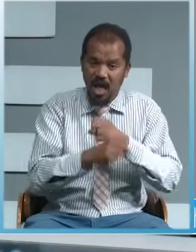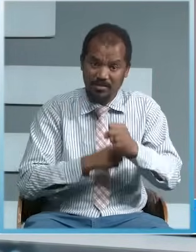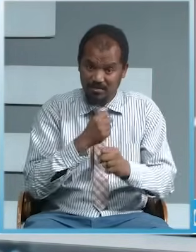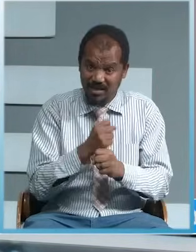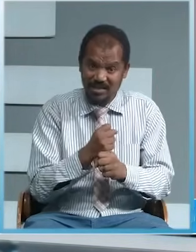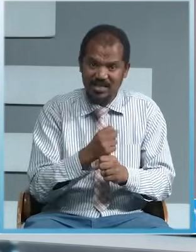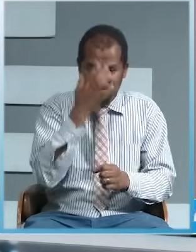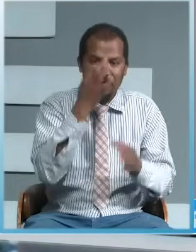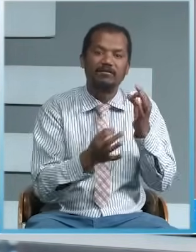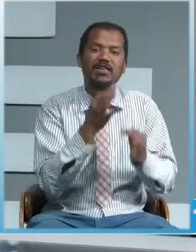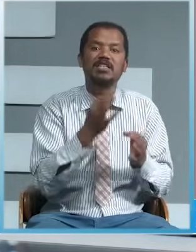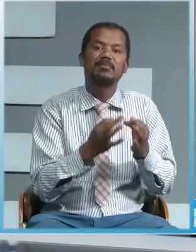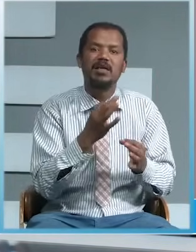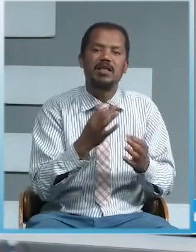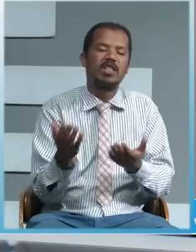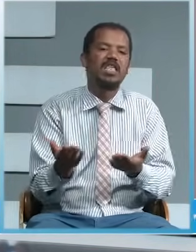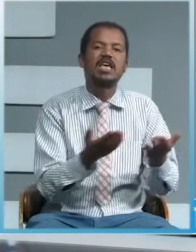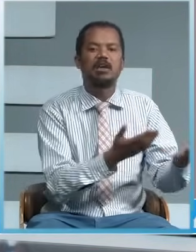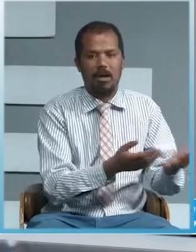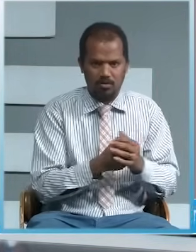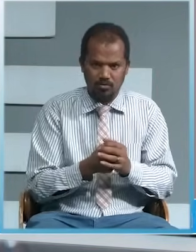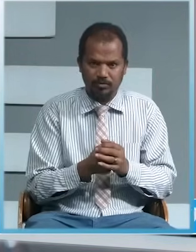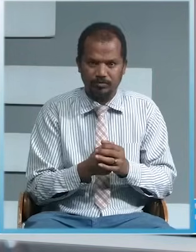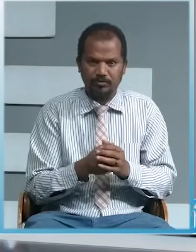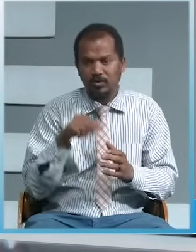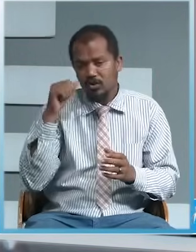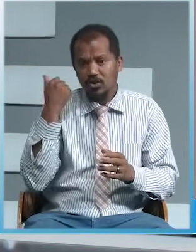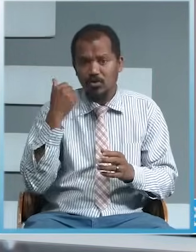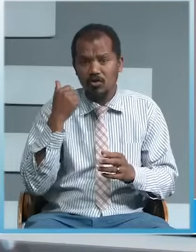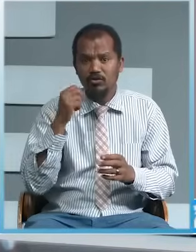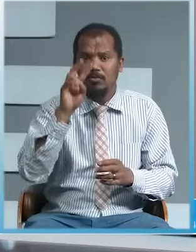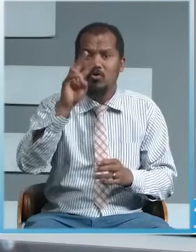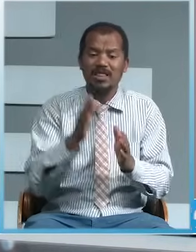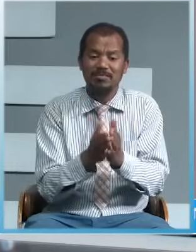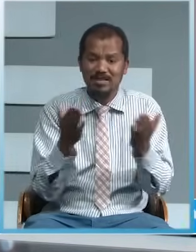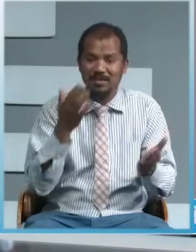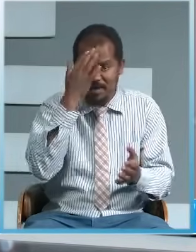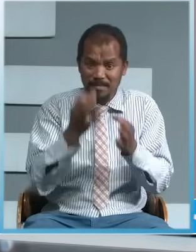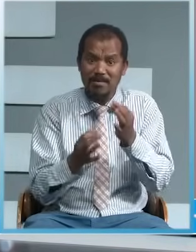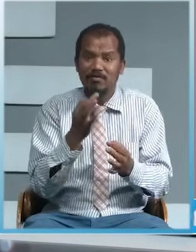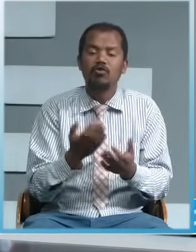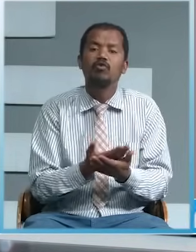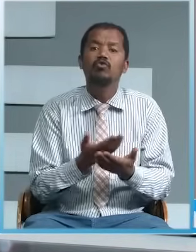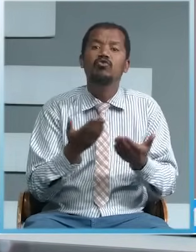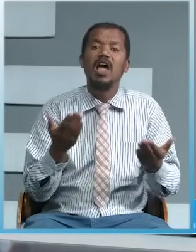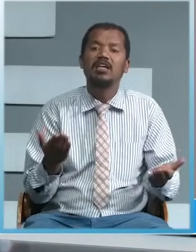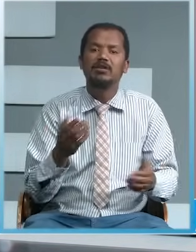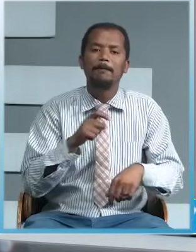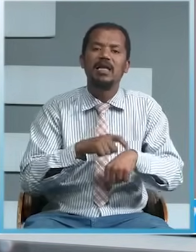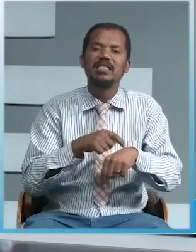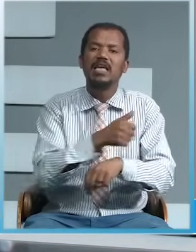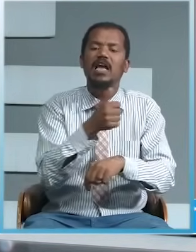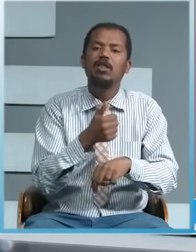2016 ዓመተ ምህረት ፍርድ ቤት ይቀርባሉ። ሌሎች በሁለት መዝገብ በፍርድ ቤት